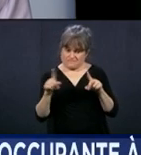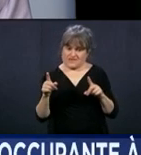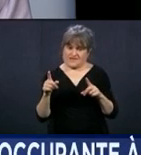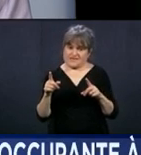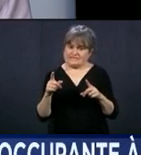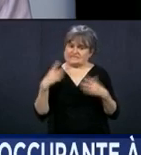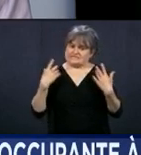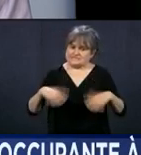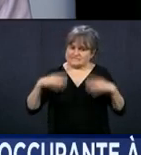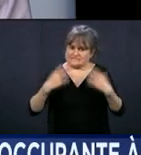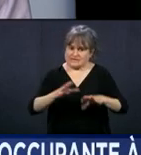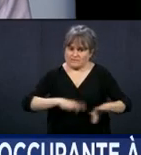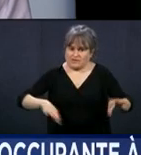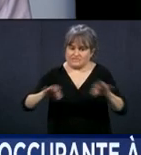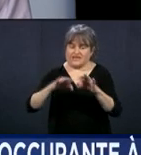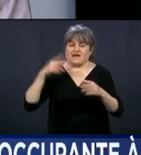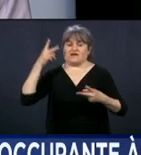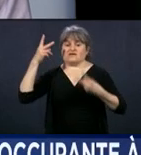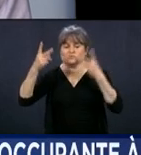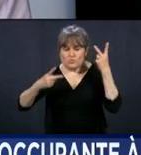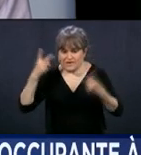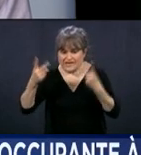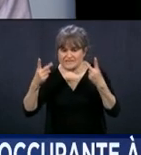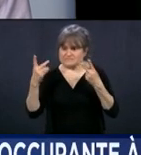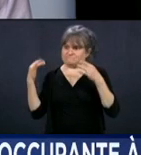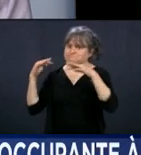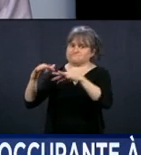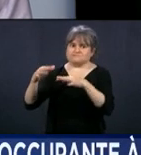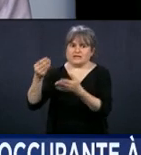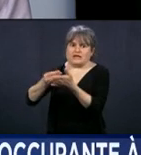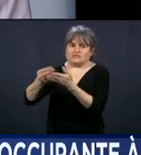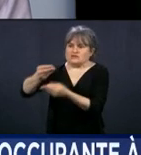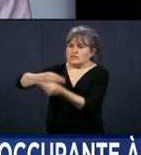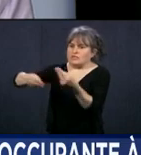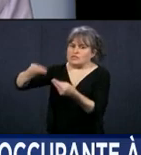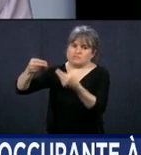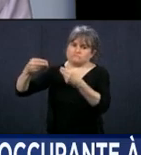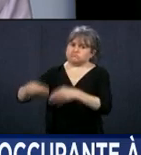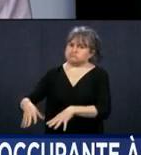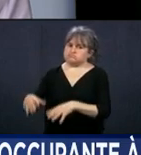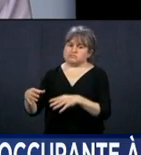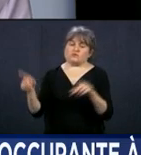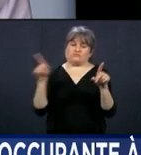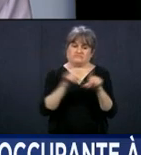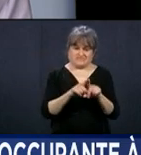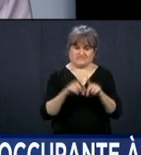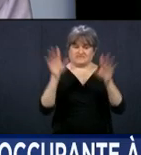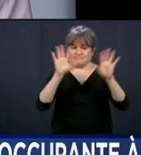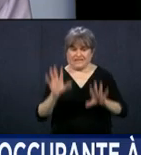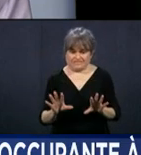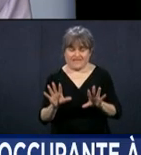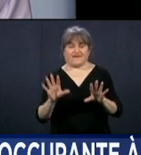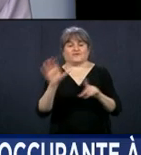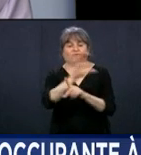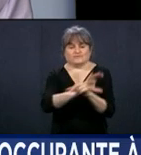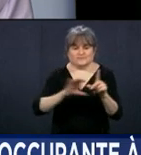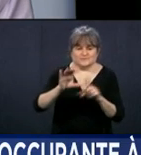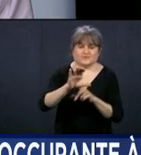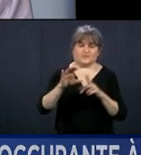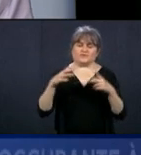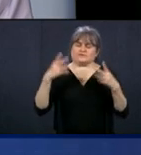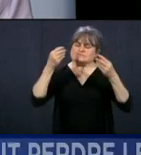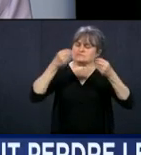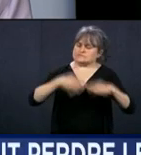tous très préoccupés, les ministres régionaux, les députés en général, par, entre autres, c'est ça, l'incident sur l'industrie touristique. J'ai dit d'ailleurs la semaine passée